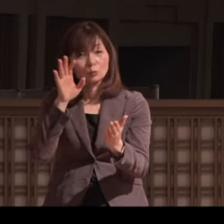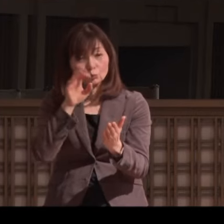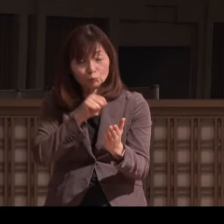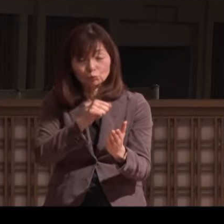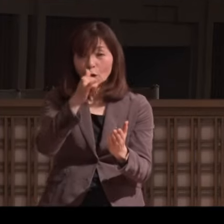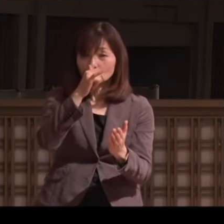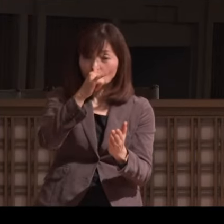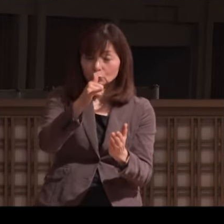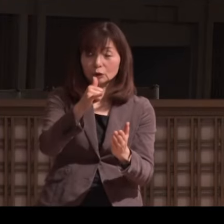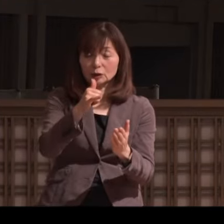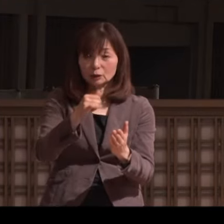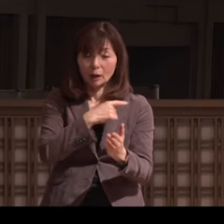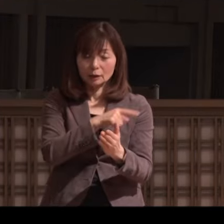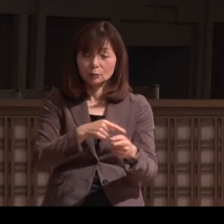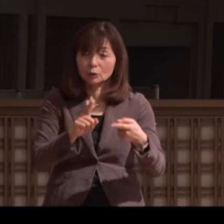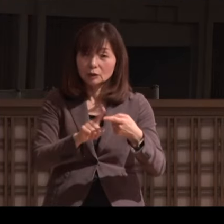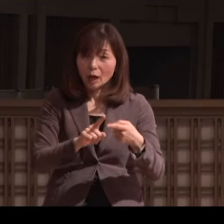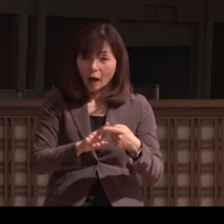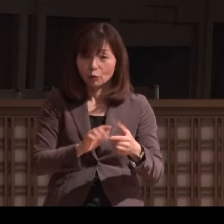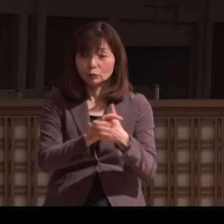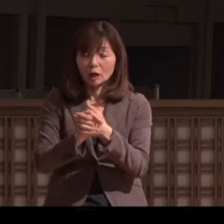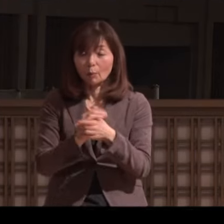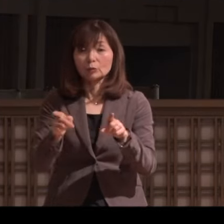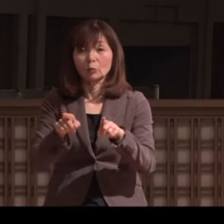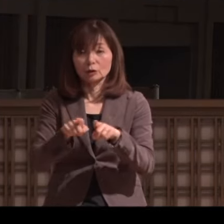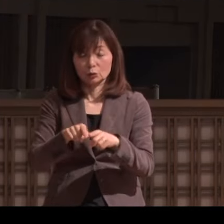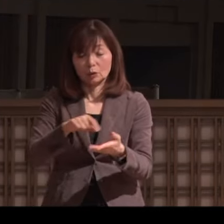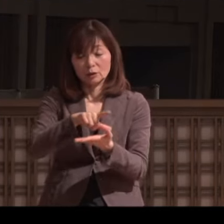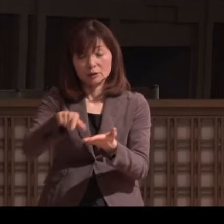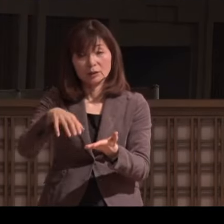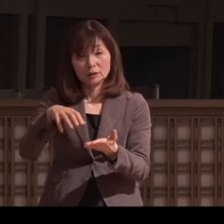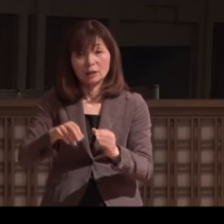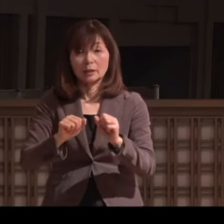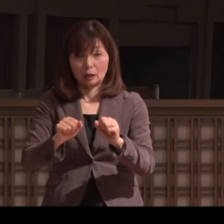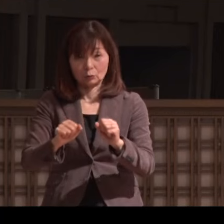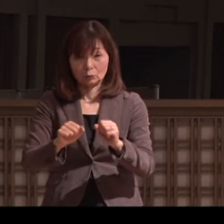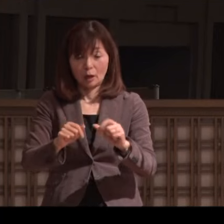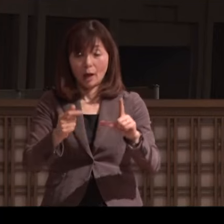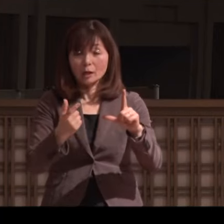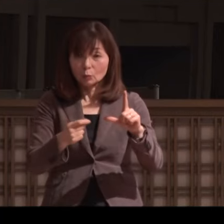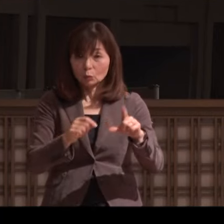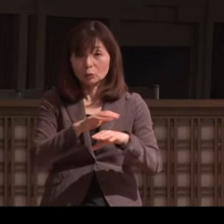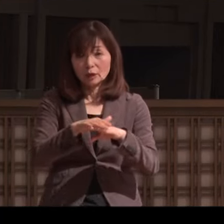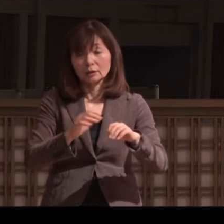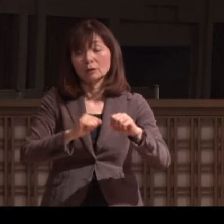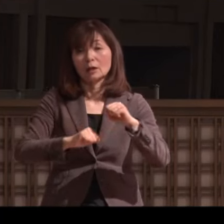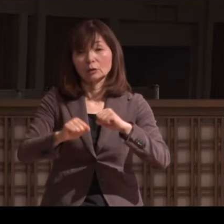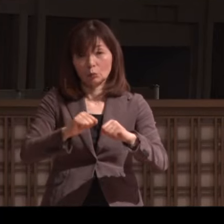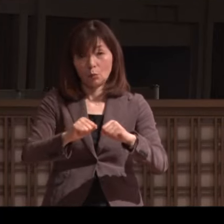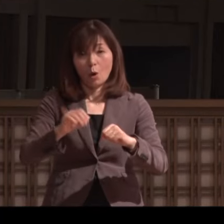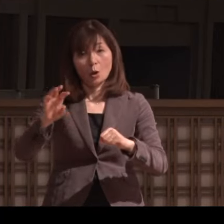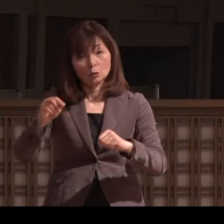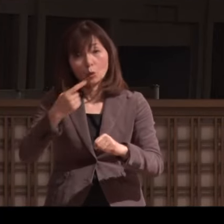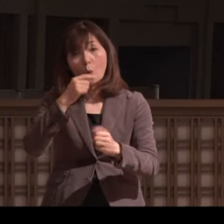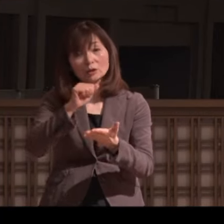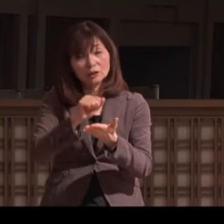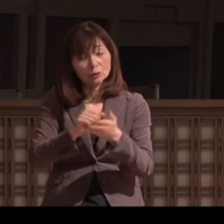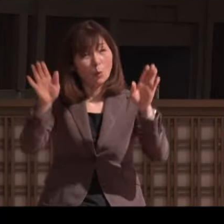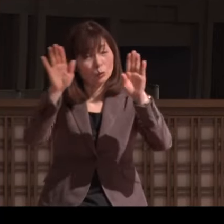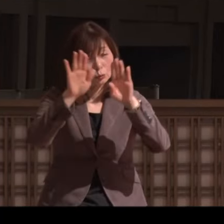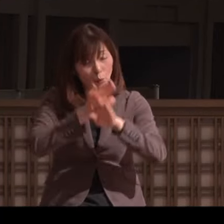仲間と一緒に地域でやってることそれがエルボの中での大事な活動ですがああいうこと土曜日日曜日あるいは夜もみんなで